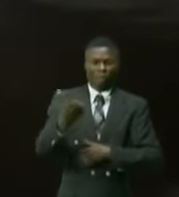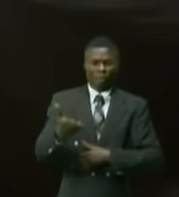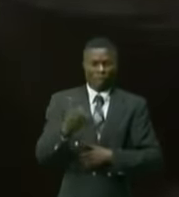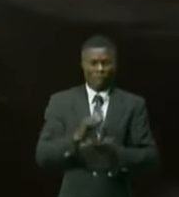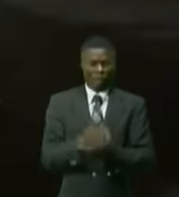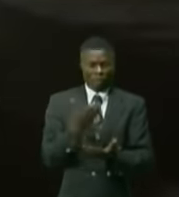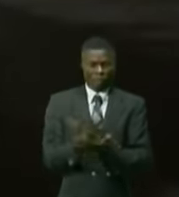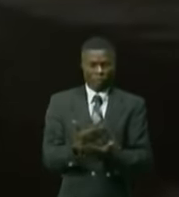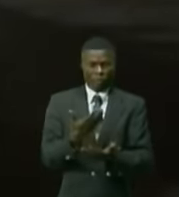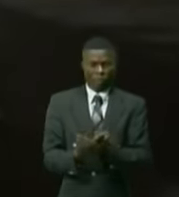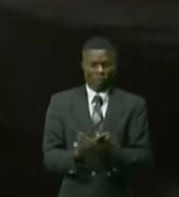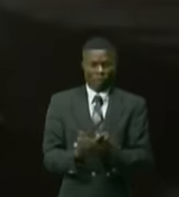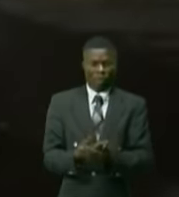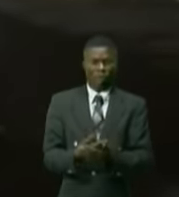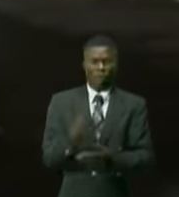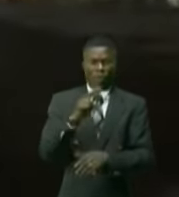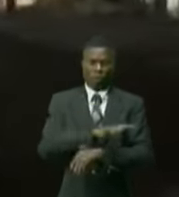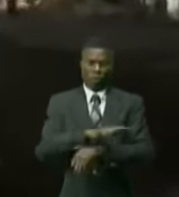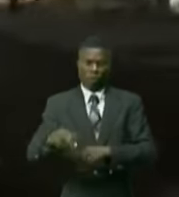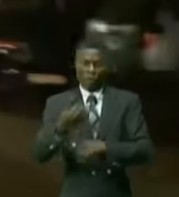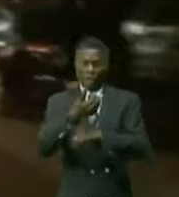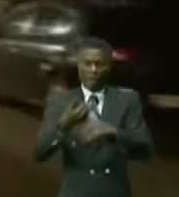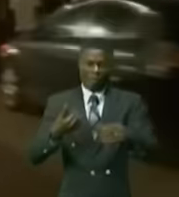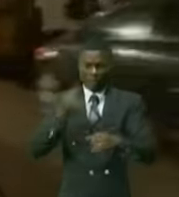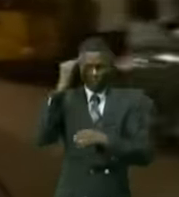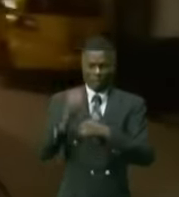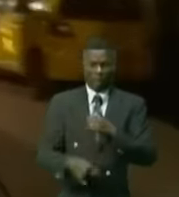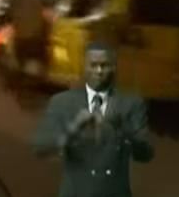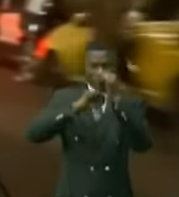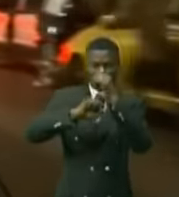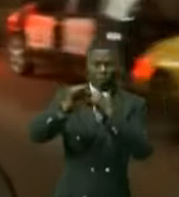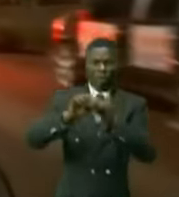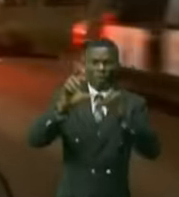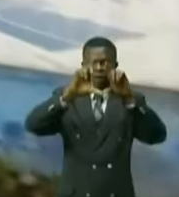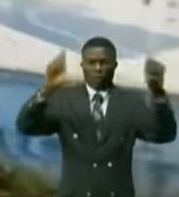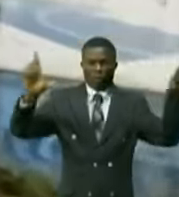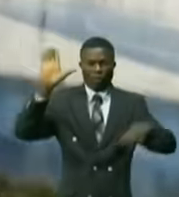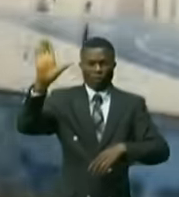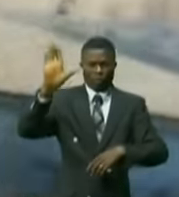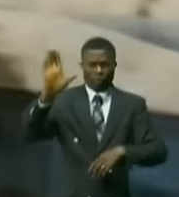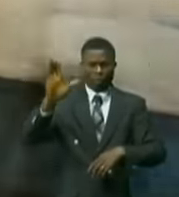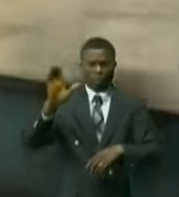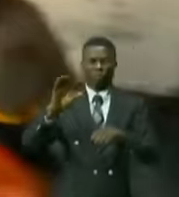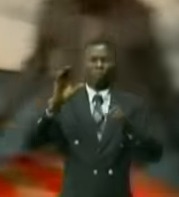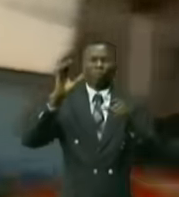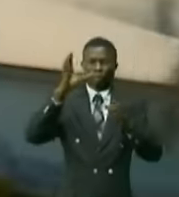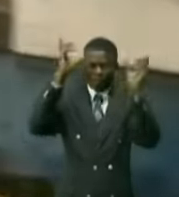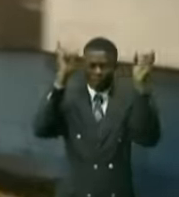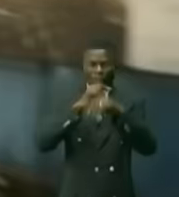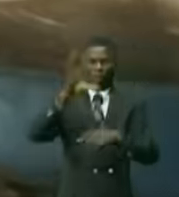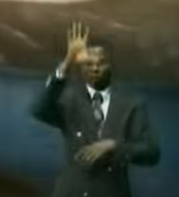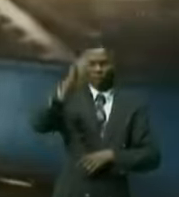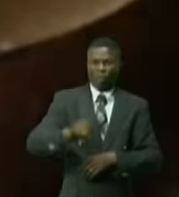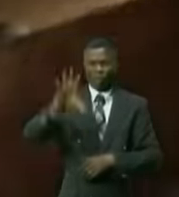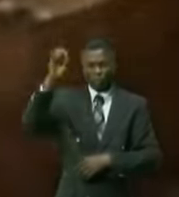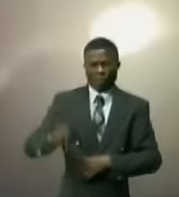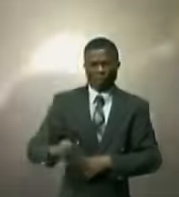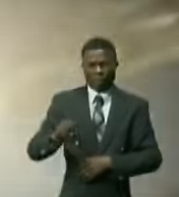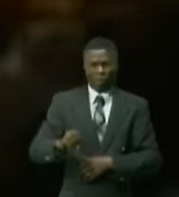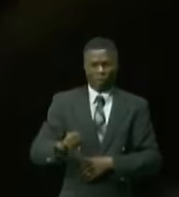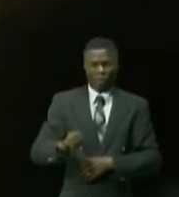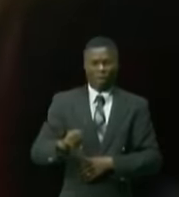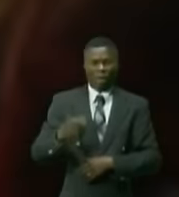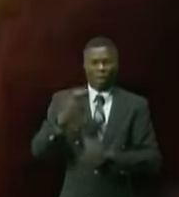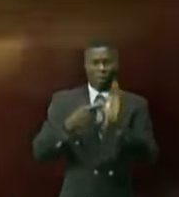Très vite, deux heures avant la fin de la campagne, affiches, calicots et autres sont arrachés à de fins autres que les